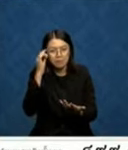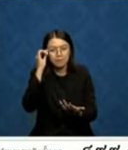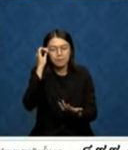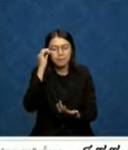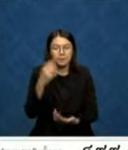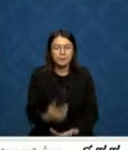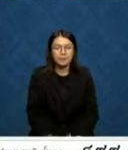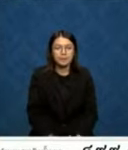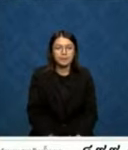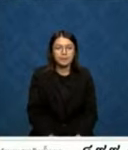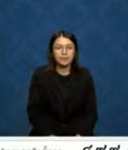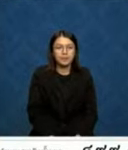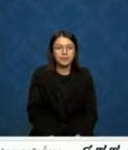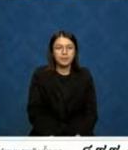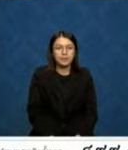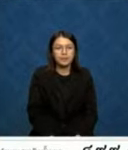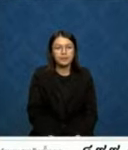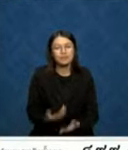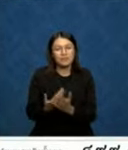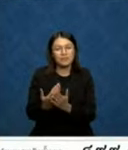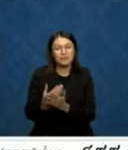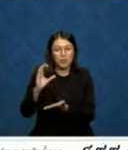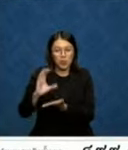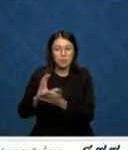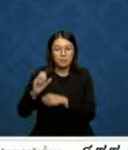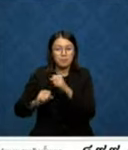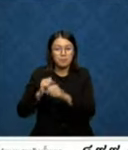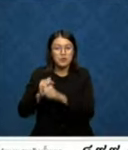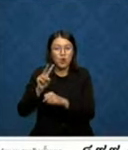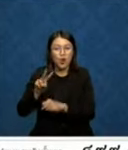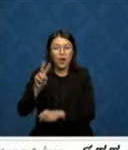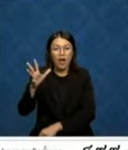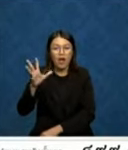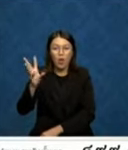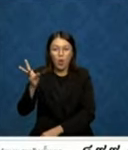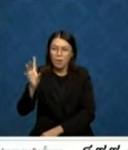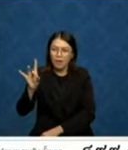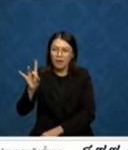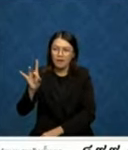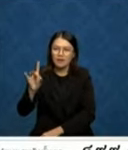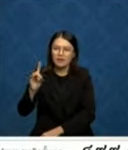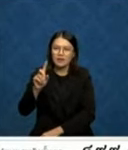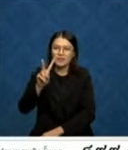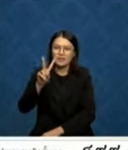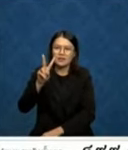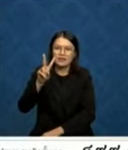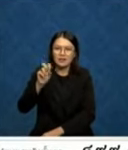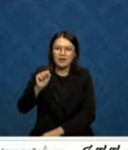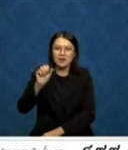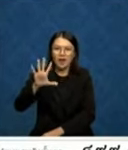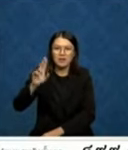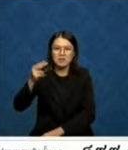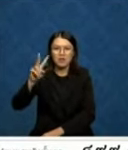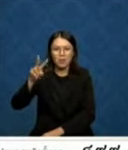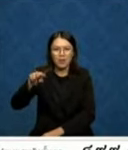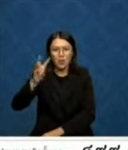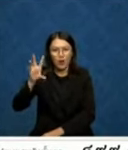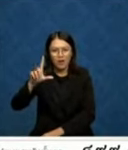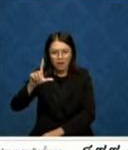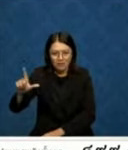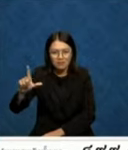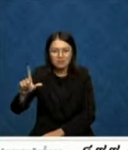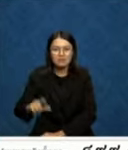เด็นก็คือว่างบประมาณปี68ซึ่งต้องใช้เงินประมาณ 152,700 ล้านบาทจนถึง